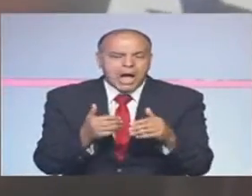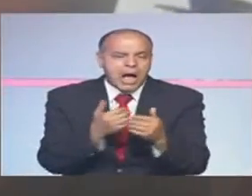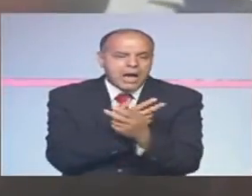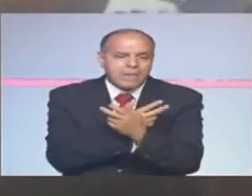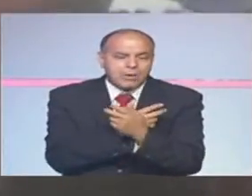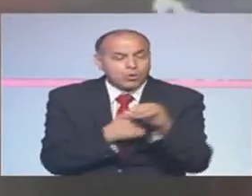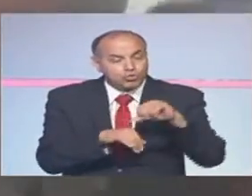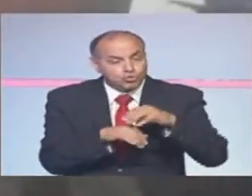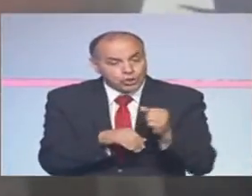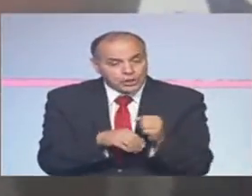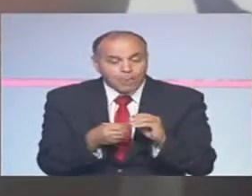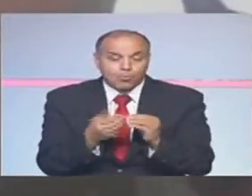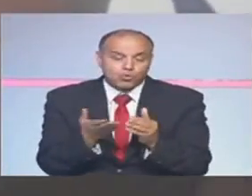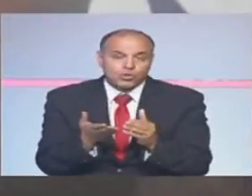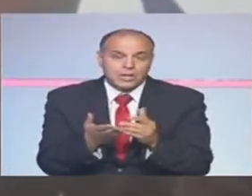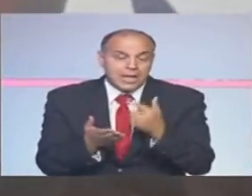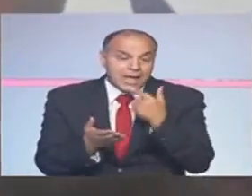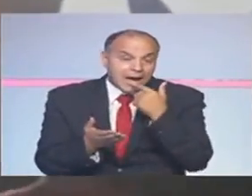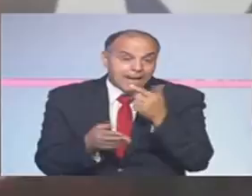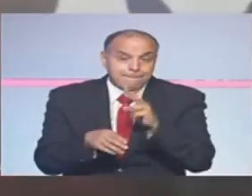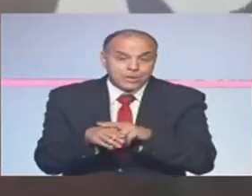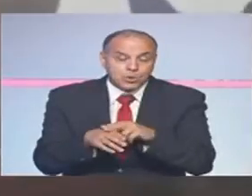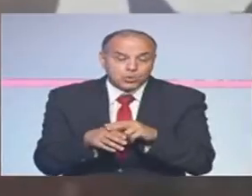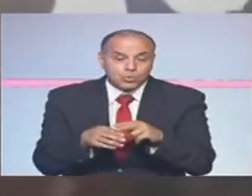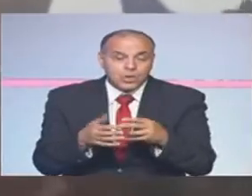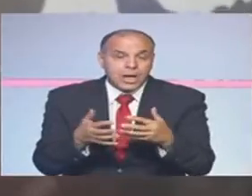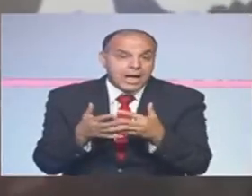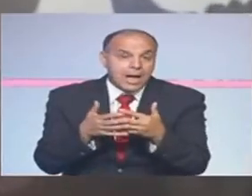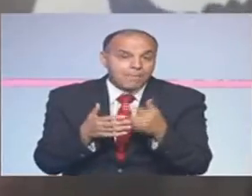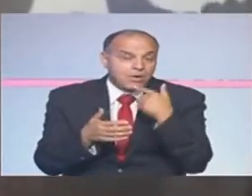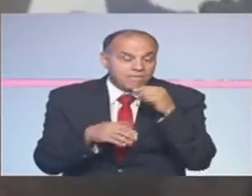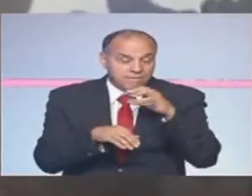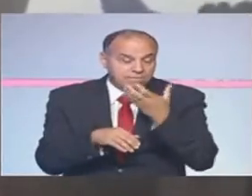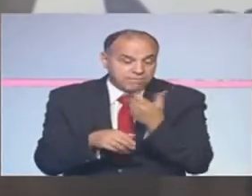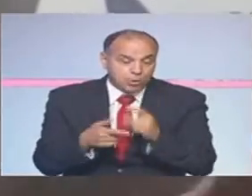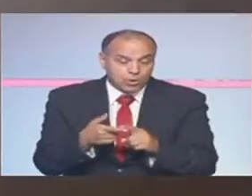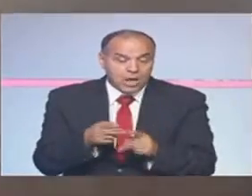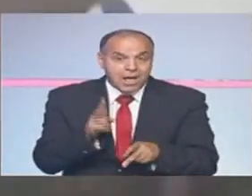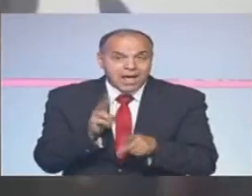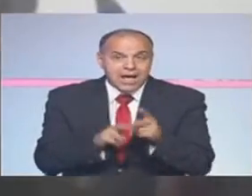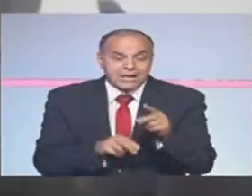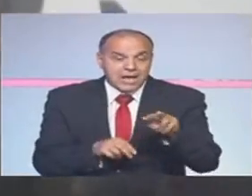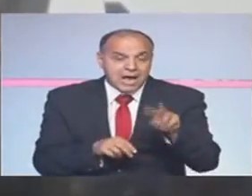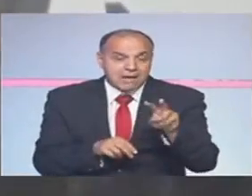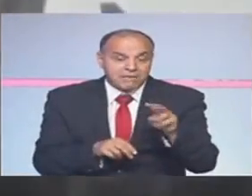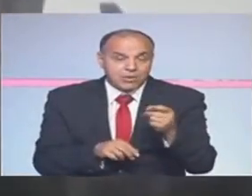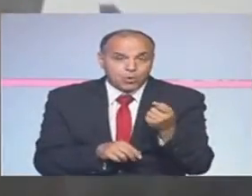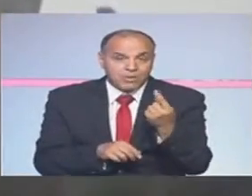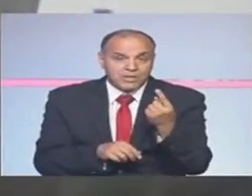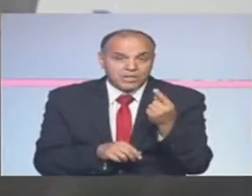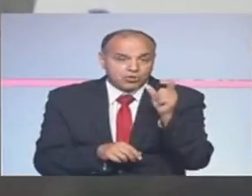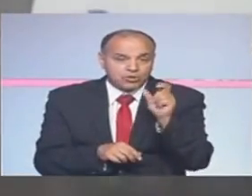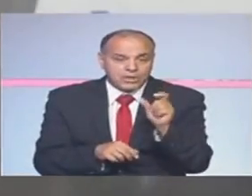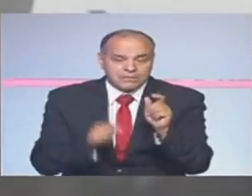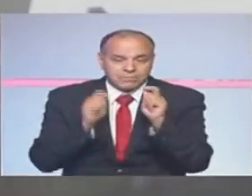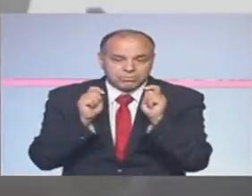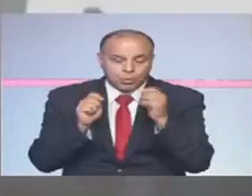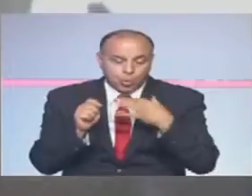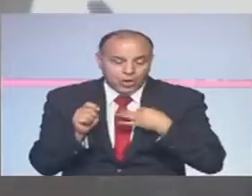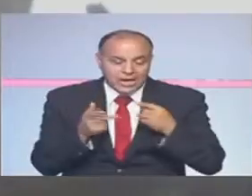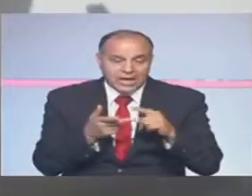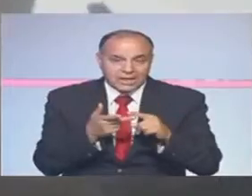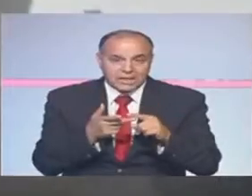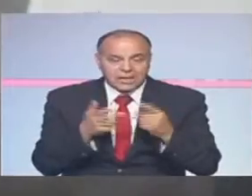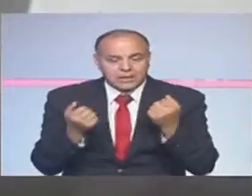على المدينه في وقت قال فيه مسؤول امني غربي في كابول ان اكثر من الفين ومائتي ديبلوماسي ومدني